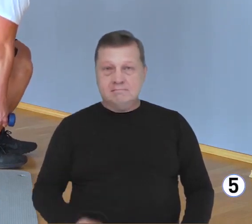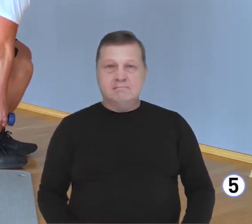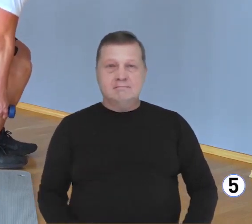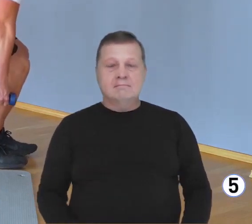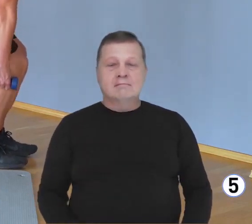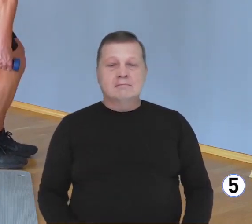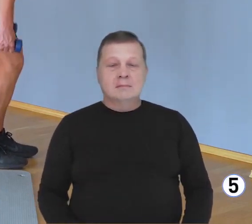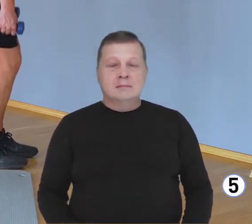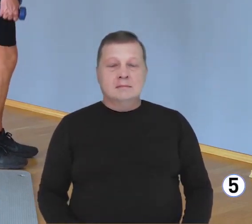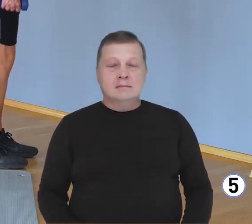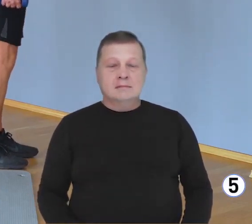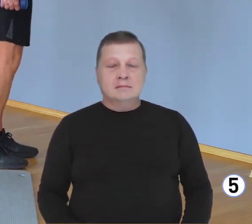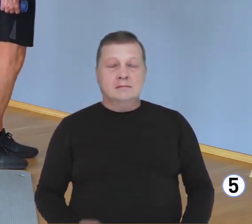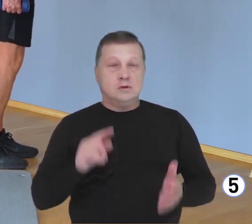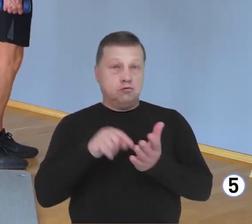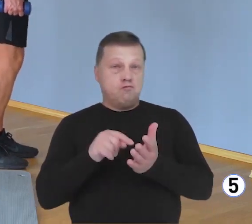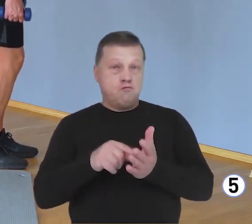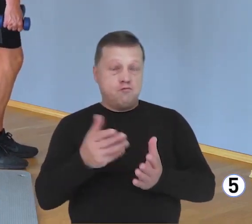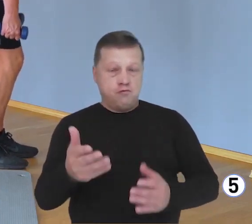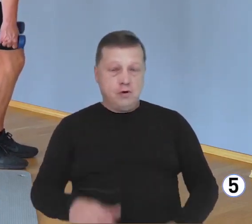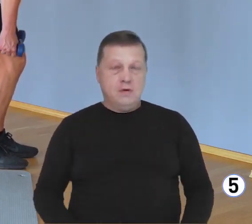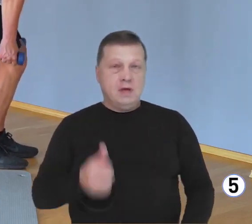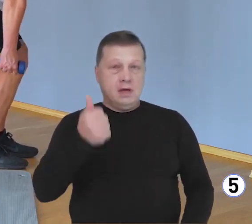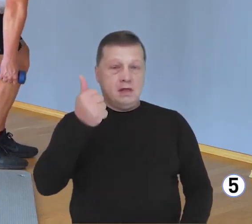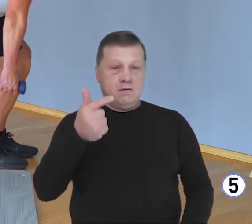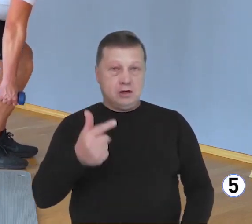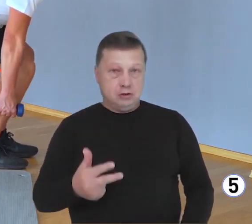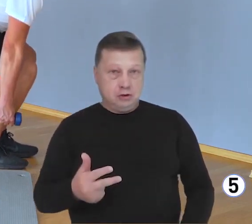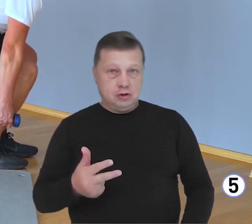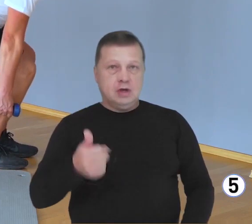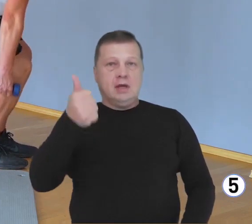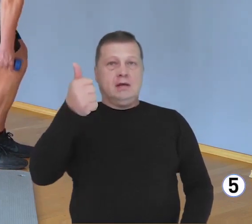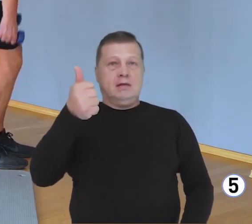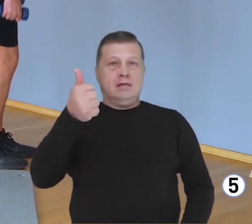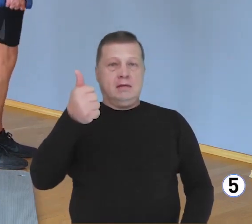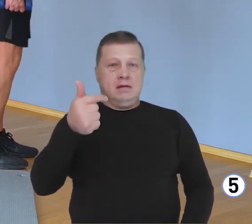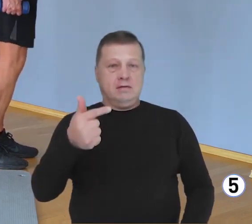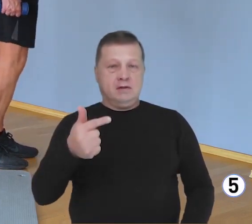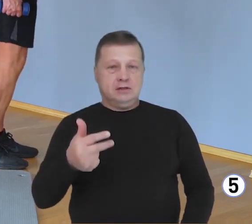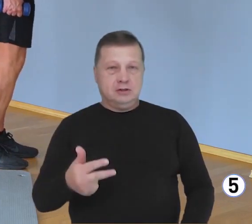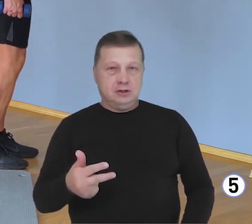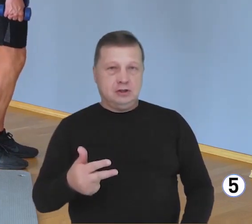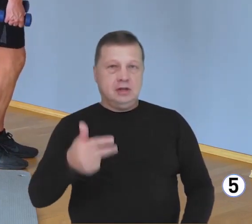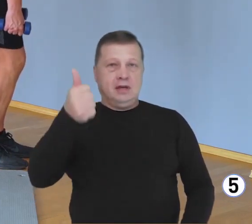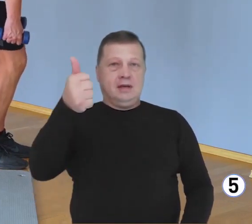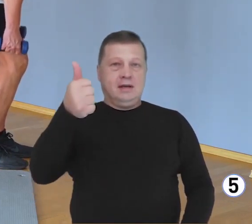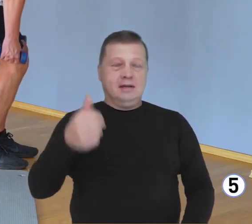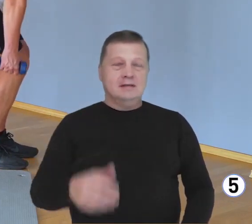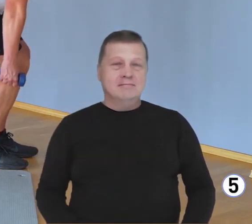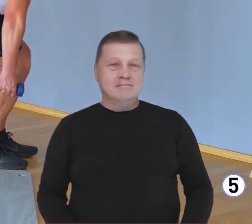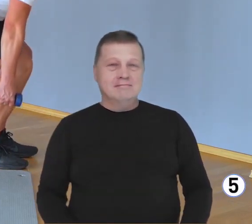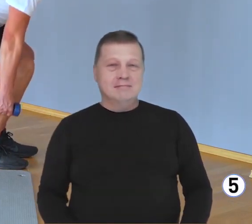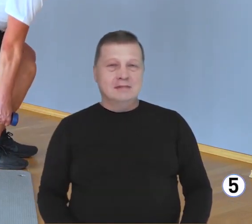jak to wygląda z boku. Właśnie tak, na trzy schodzimy w dół. Góraczkę, jeszcze